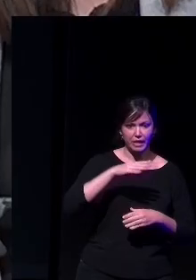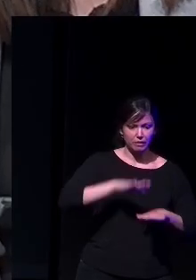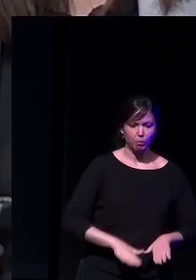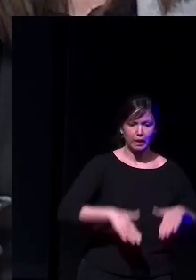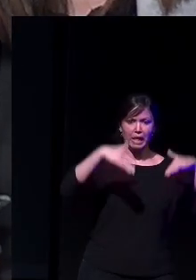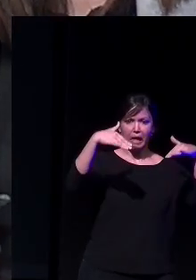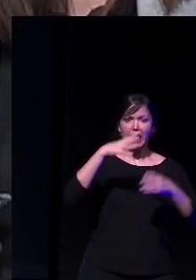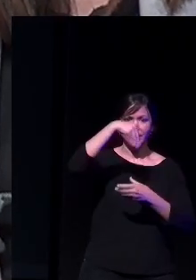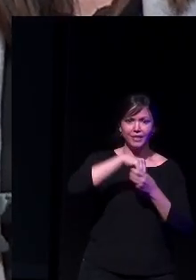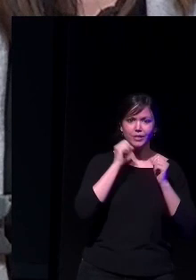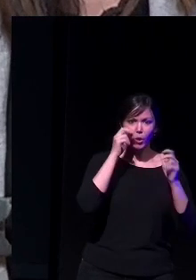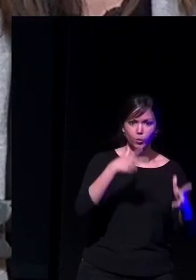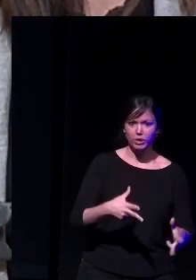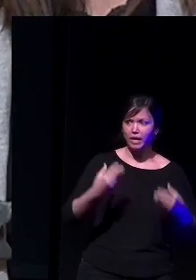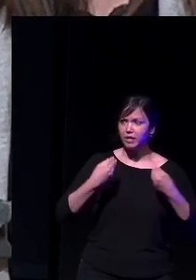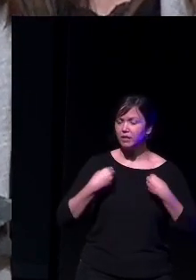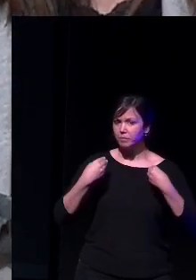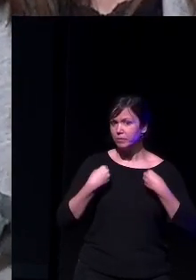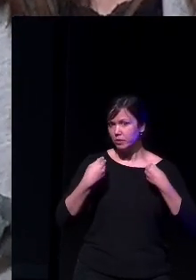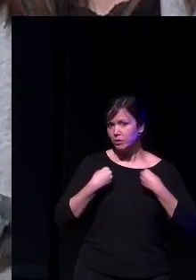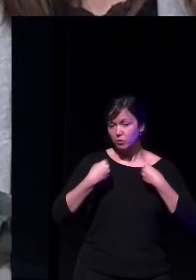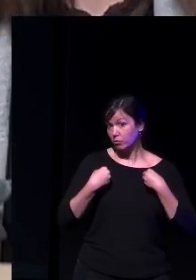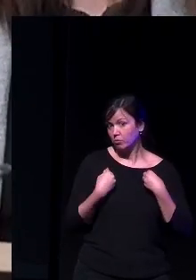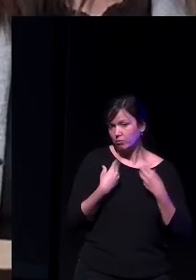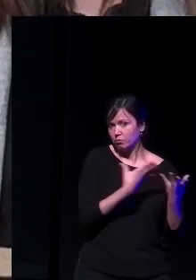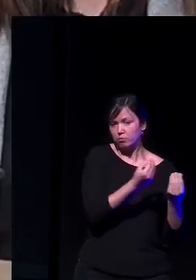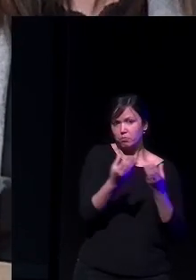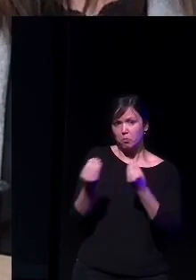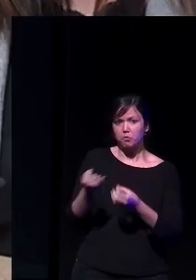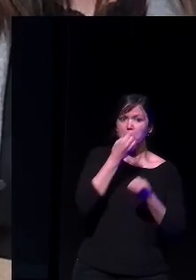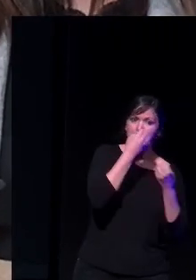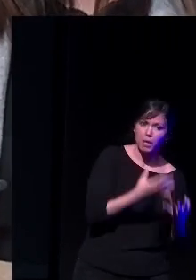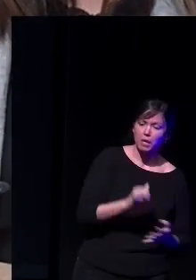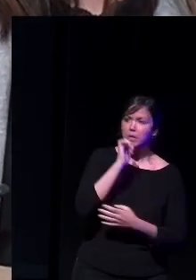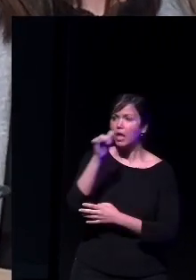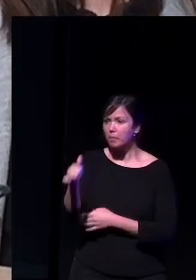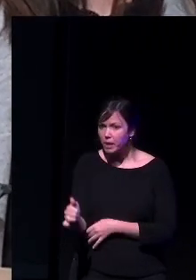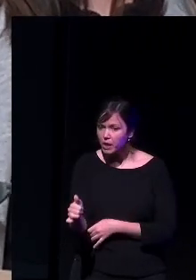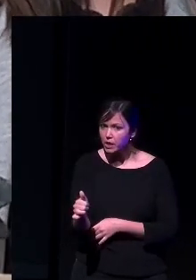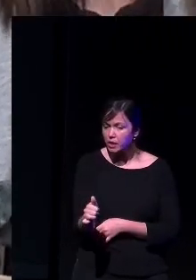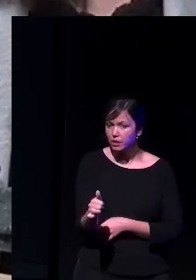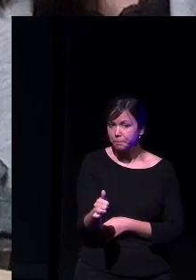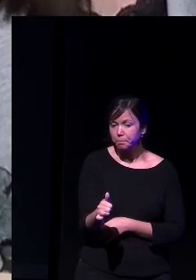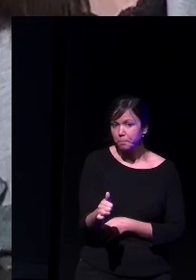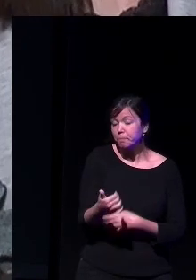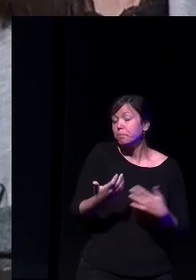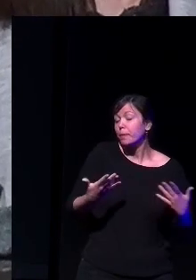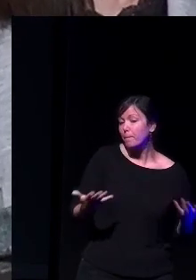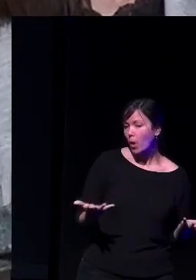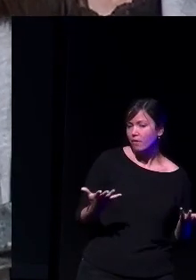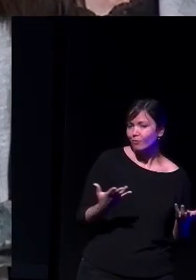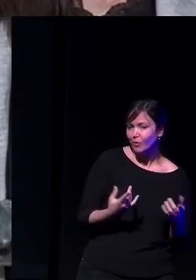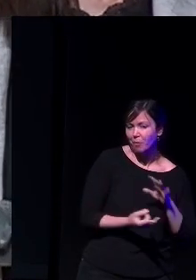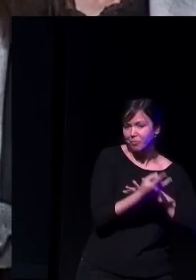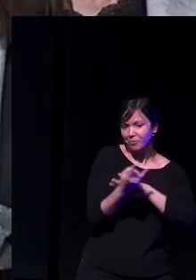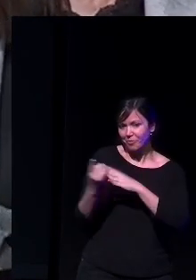des de molt petits i hem viscut, doncs, de tot. Bons moments, mals moments, bueno, donen per